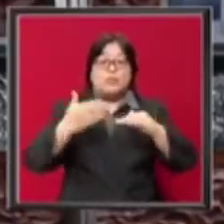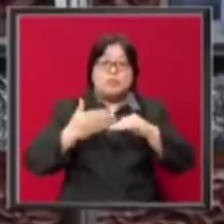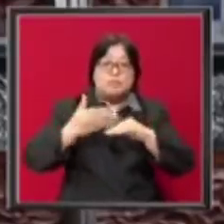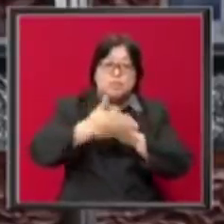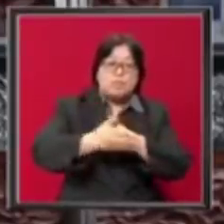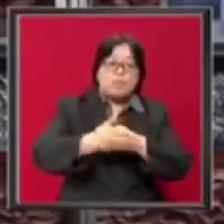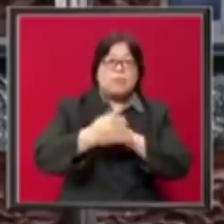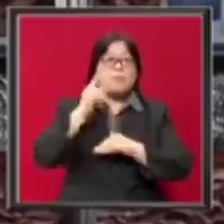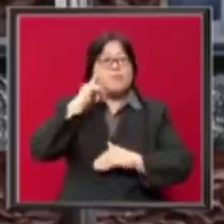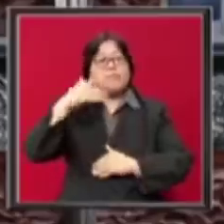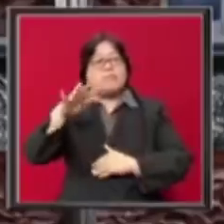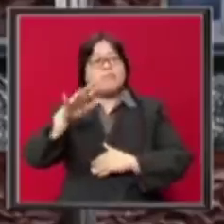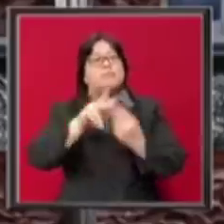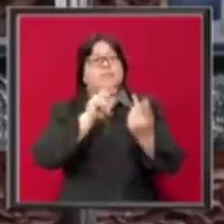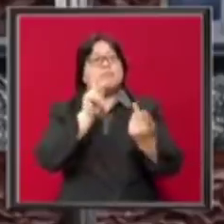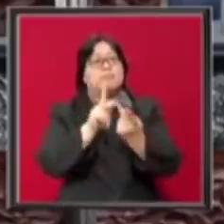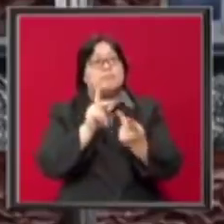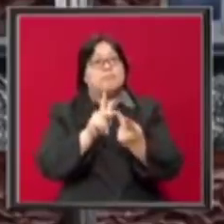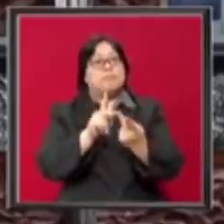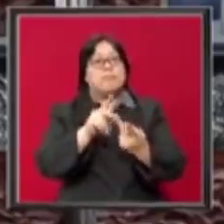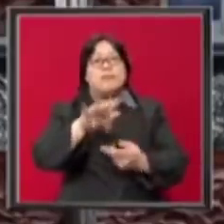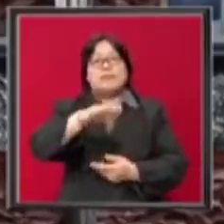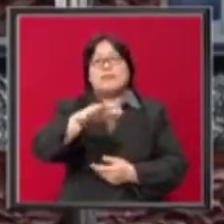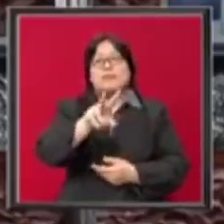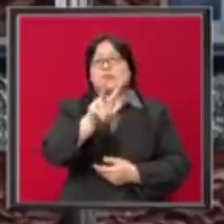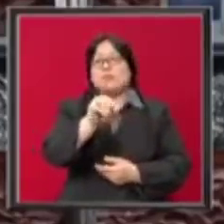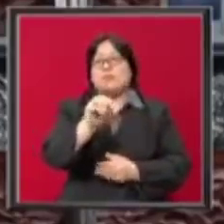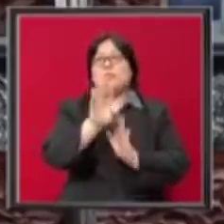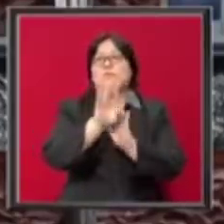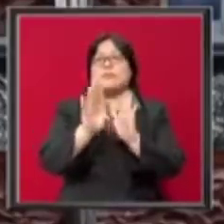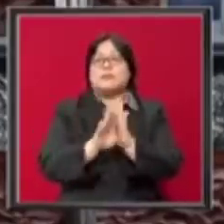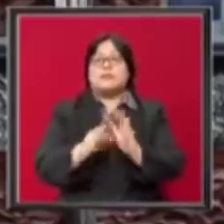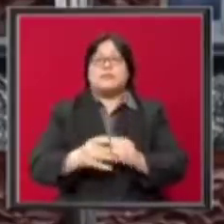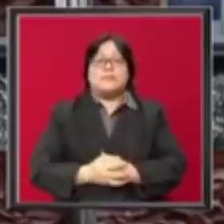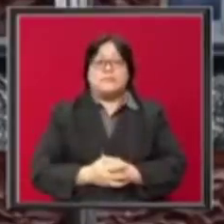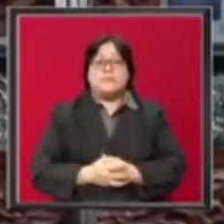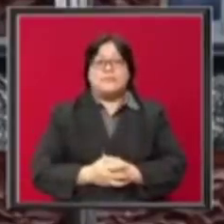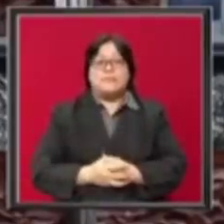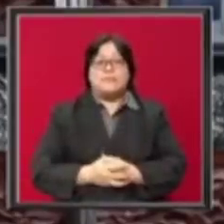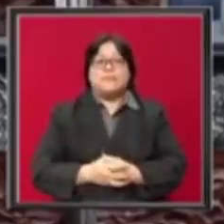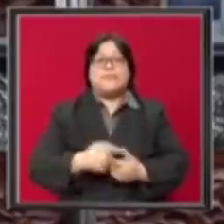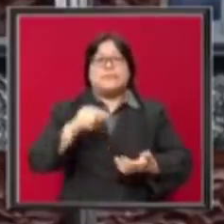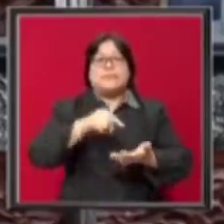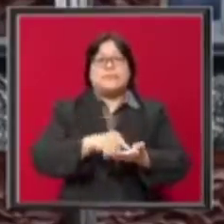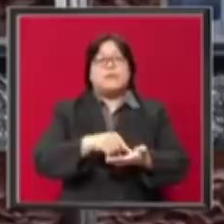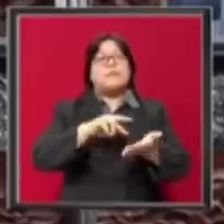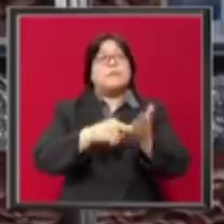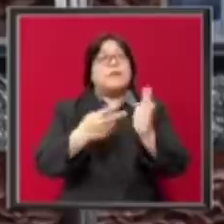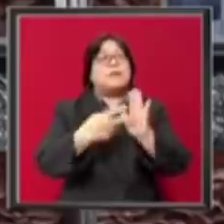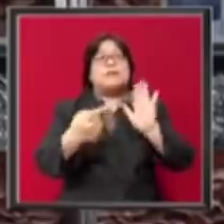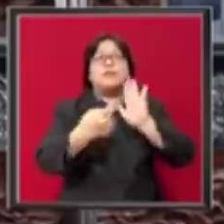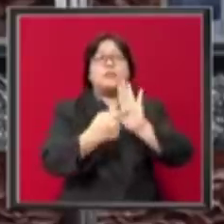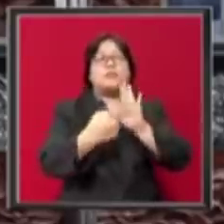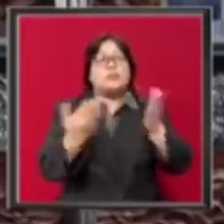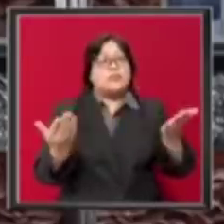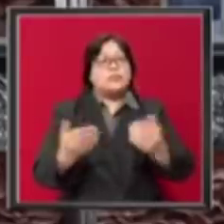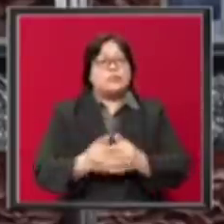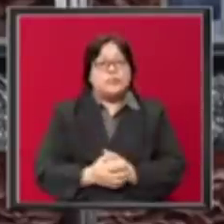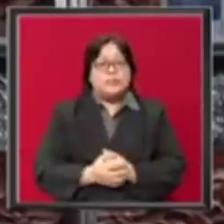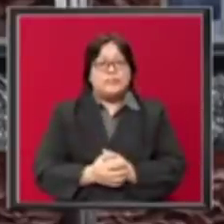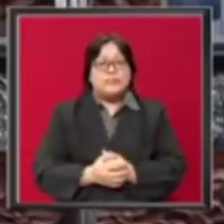unjuran yang munasabah sekitar 20 bilion. Jadi ini menunjukkan di